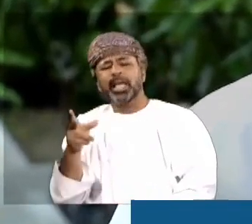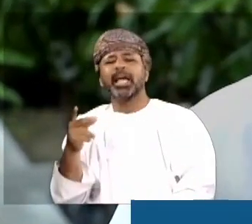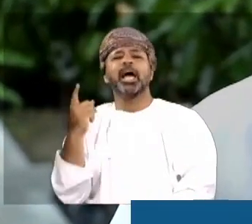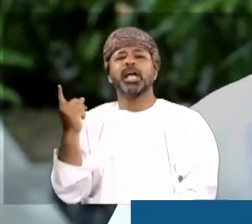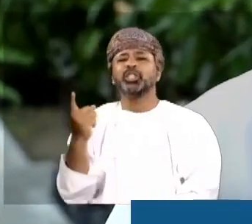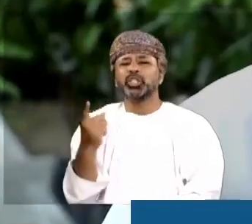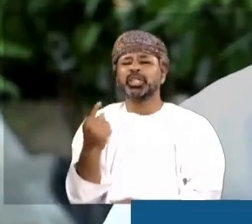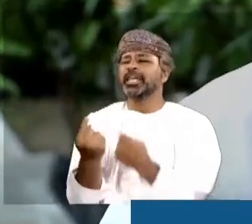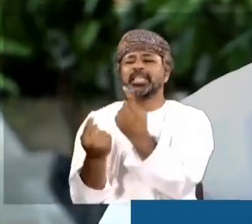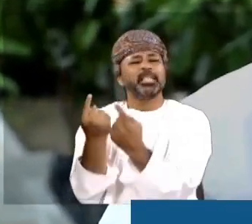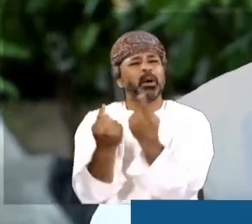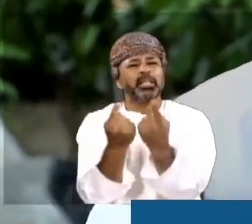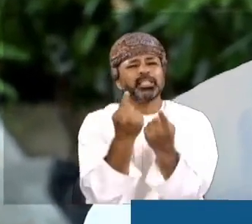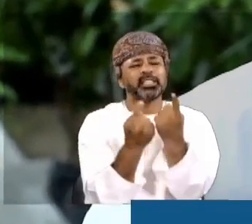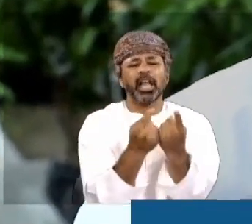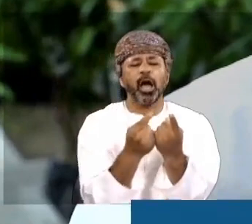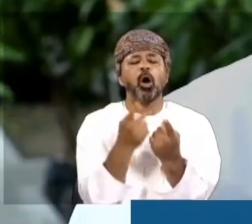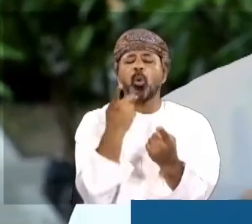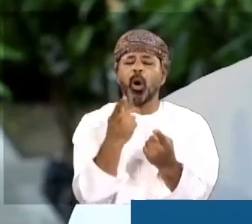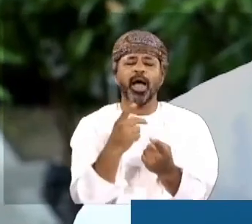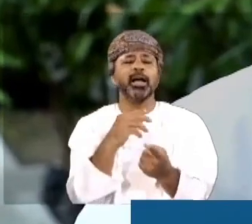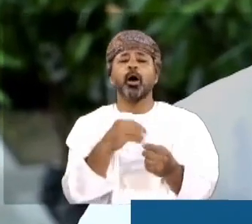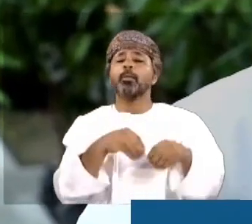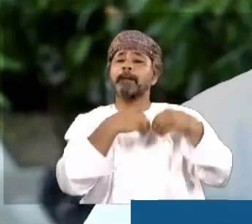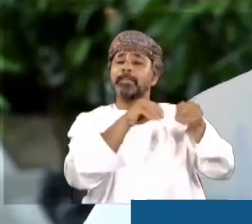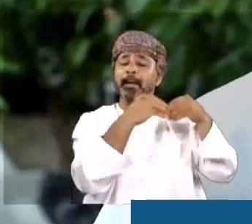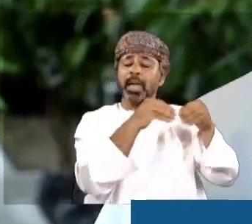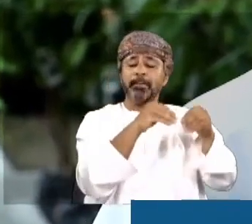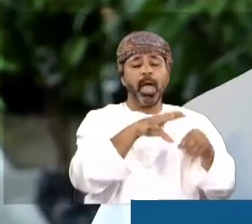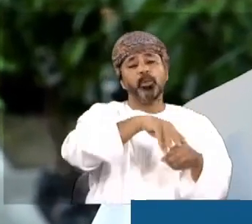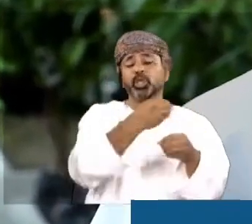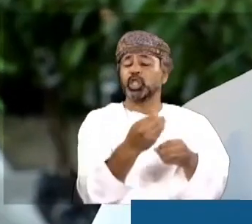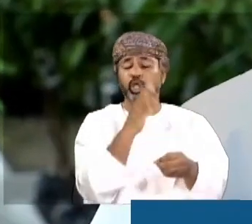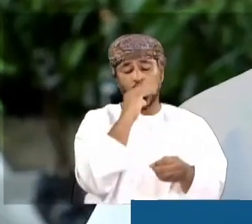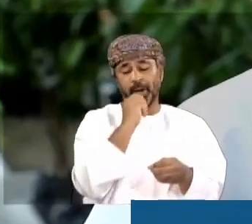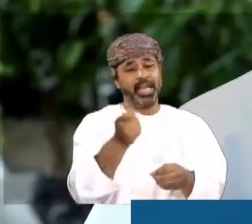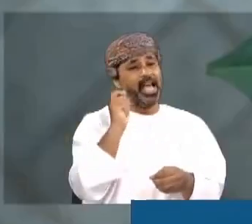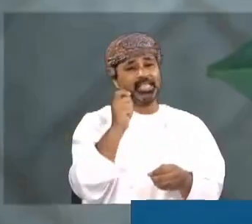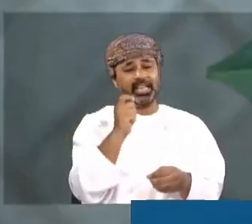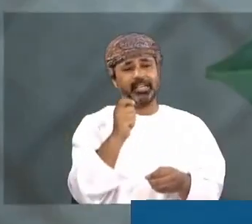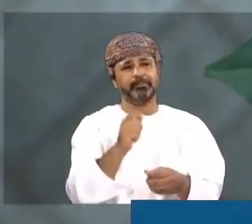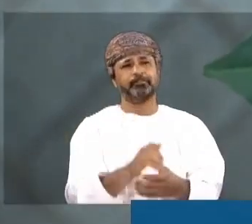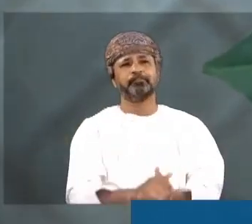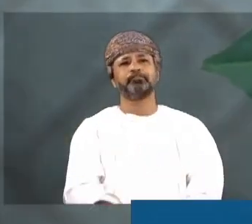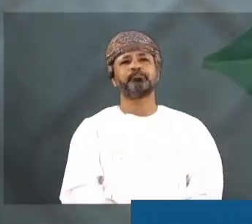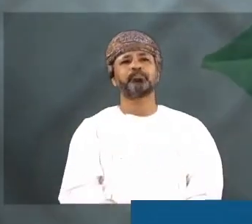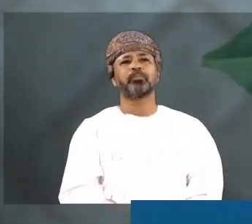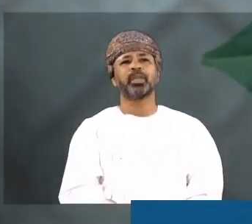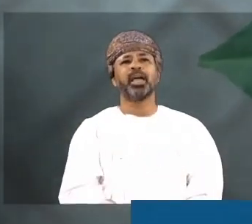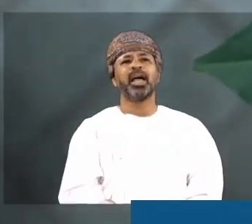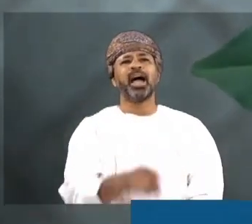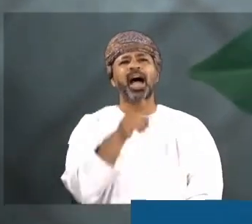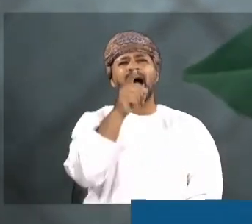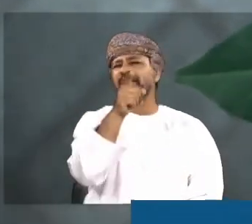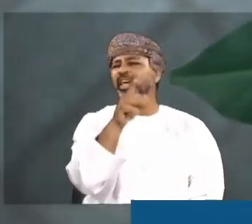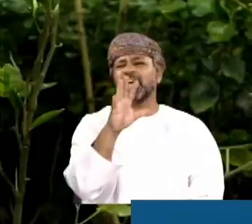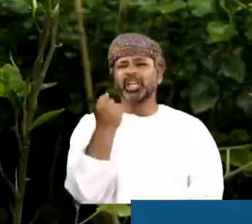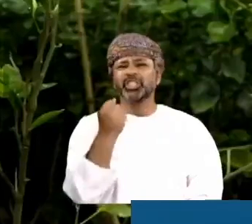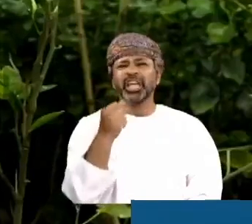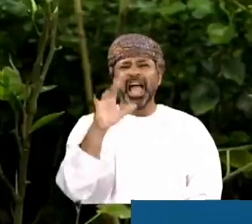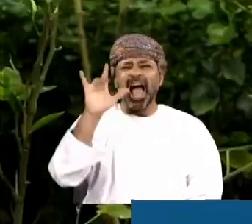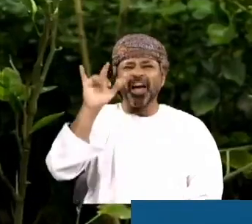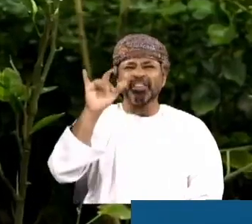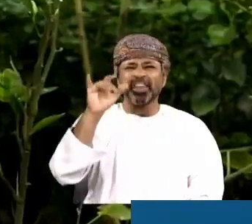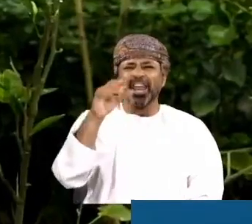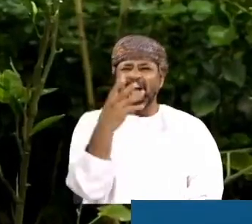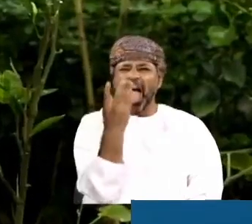نباتي، ونفس الشيء يدخل في السوق منتجات عمانية جديدة تكون داخلة في عمان. شتلات الأفوكادو هي إحدى